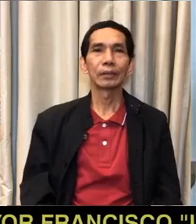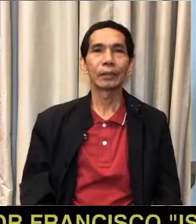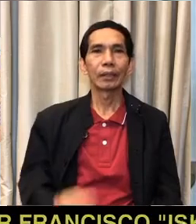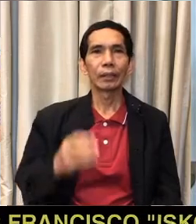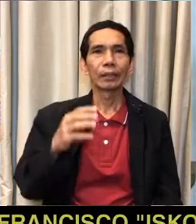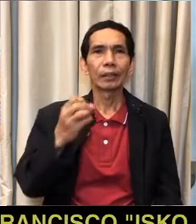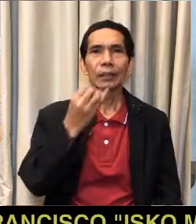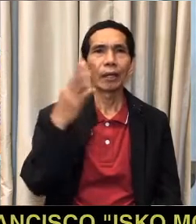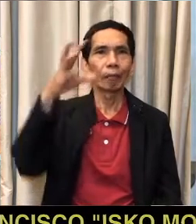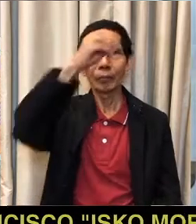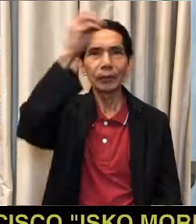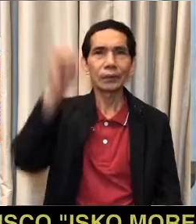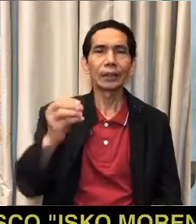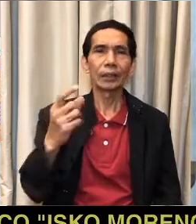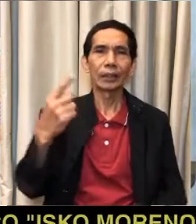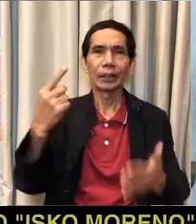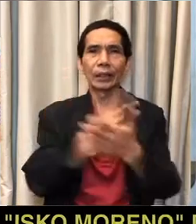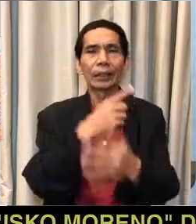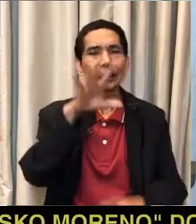percent tayo last week?